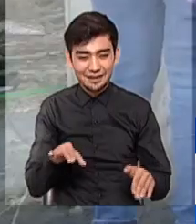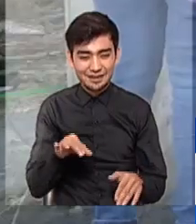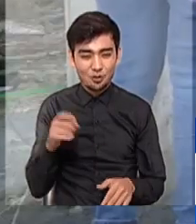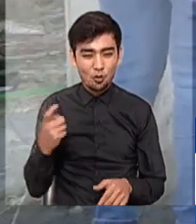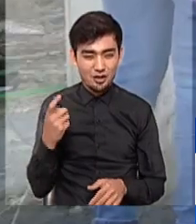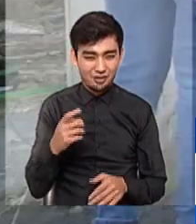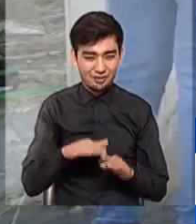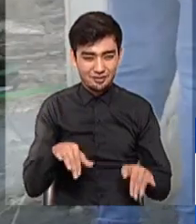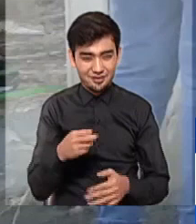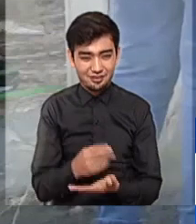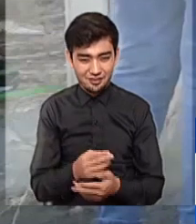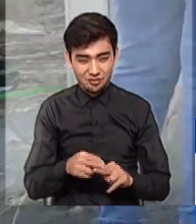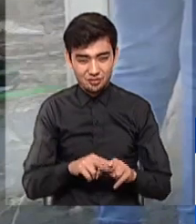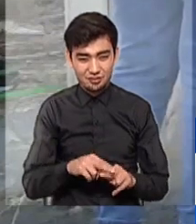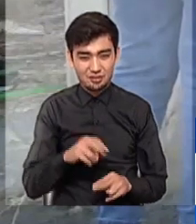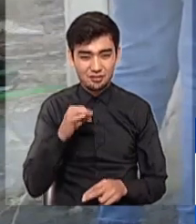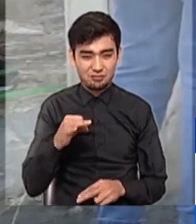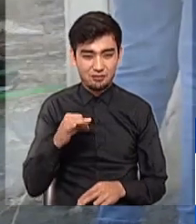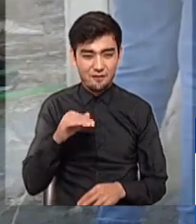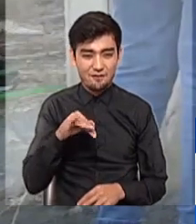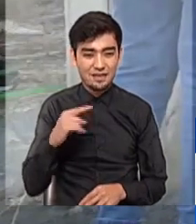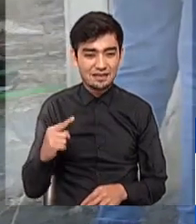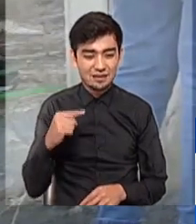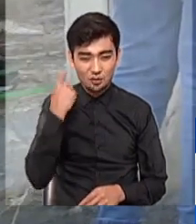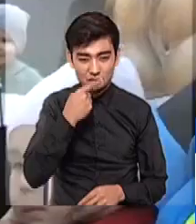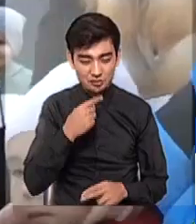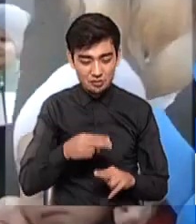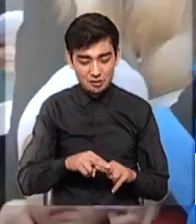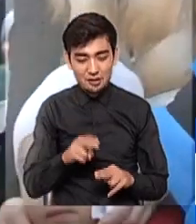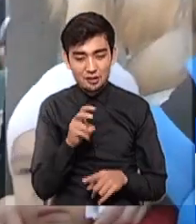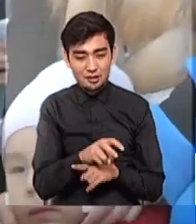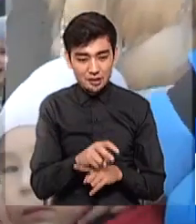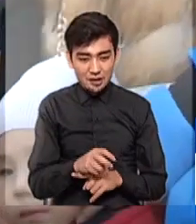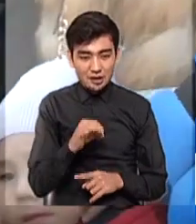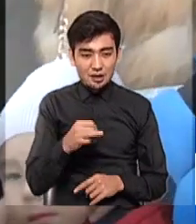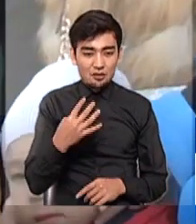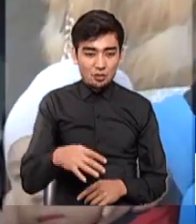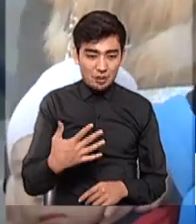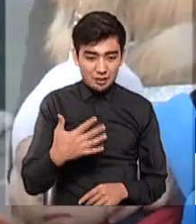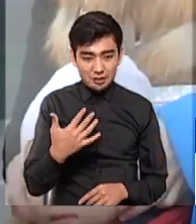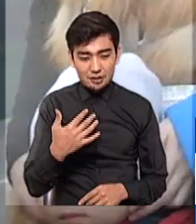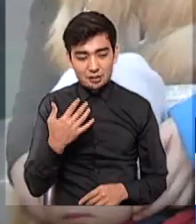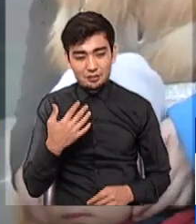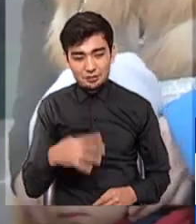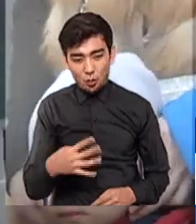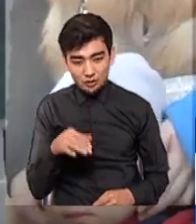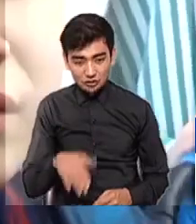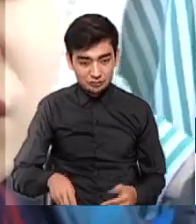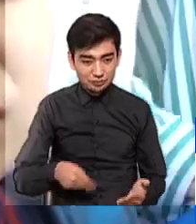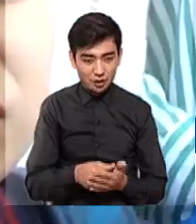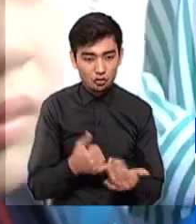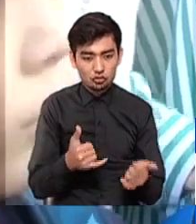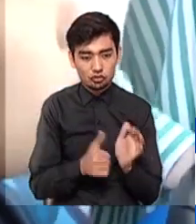частные детские сад недовольные резкие повышением цен за услуги если раньше они платили 35-45 тысяч тенге в месяц то теперь с них